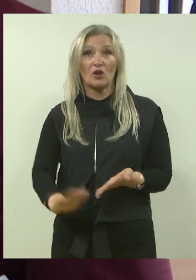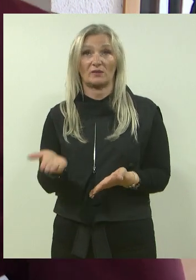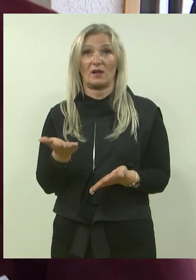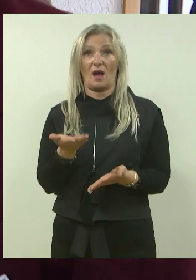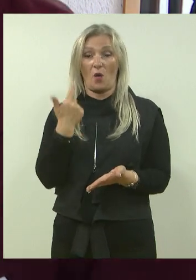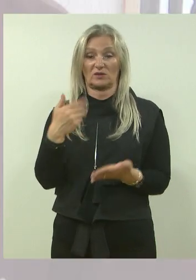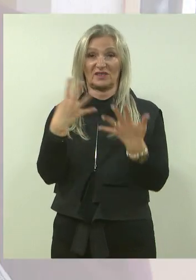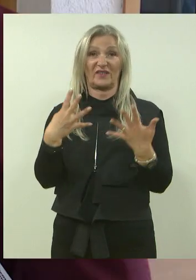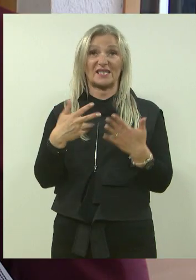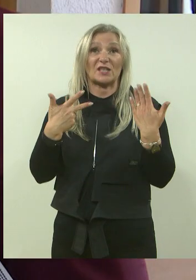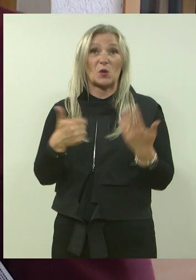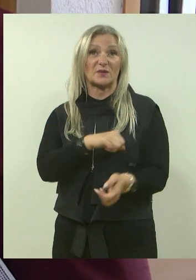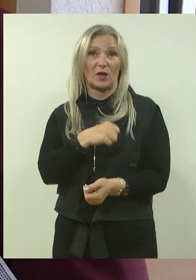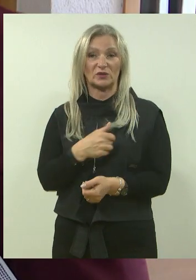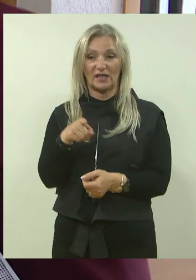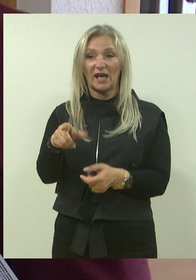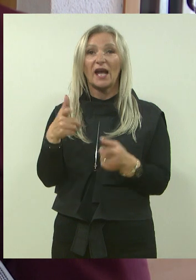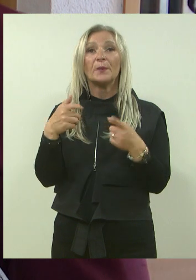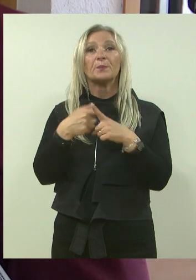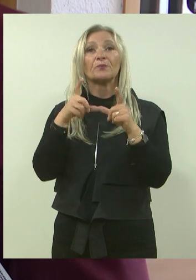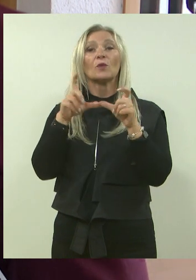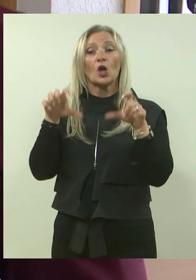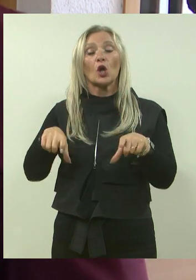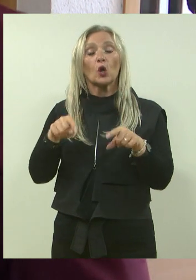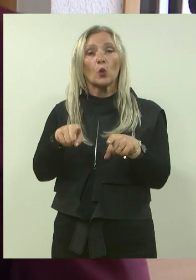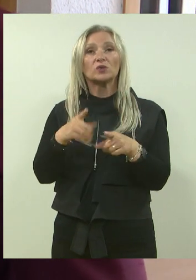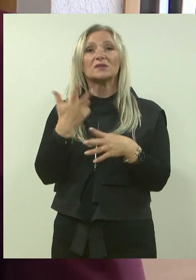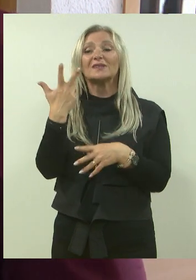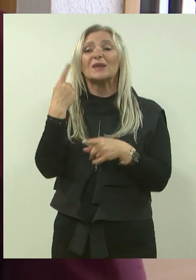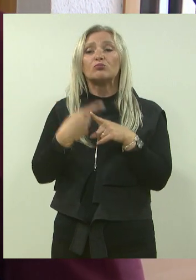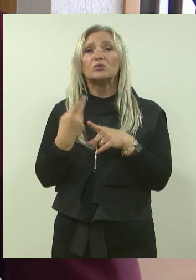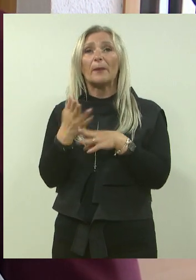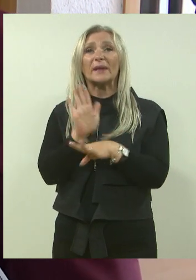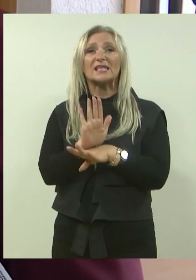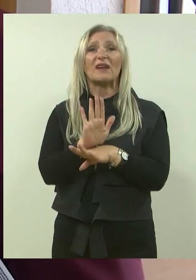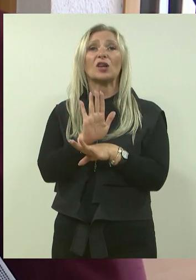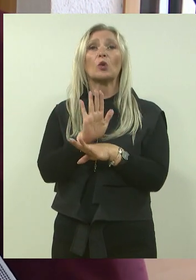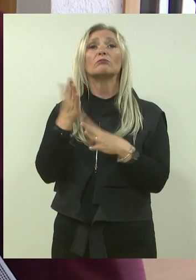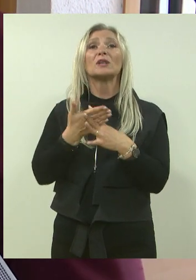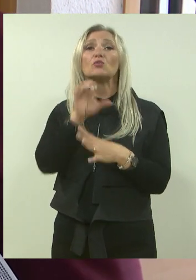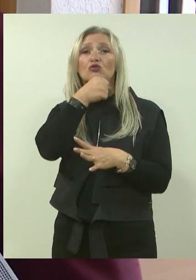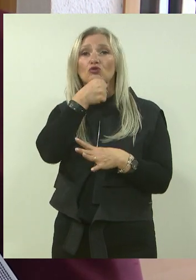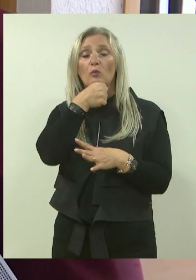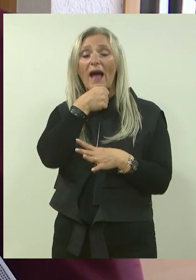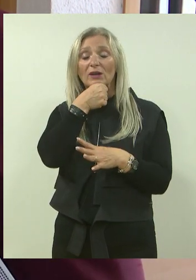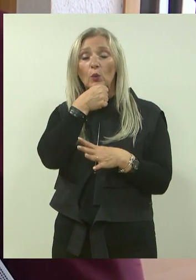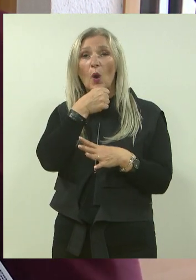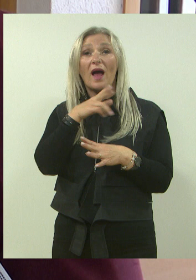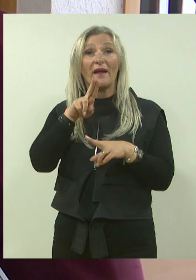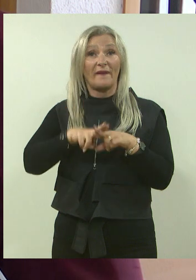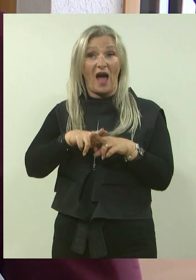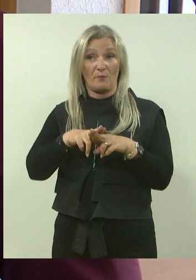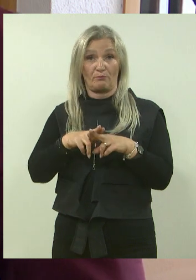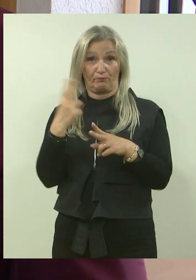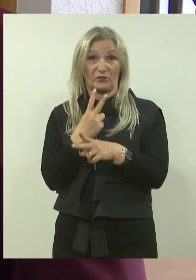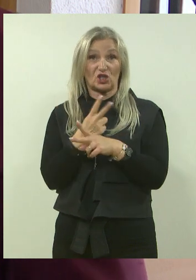postojio, 98. Kud Kaštel je 3 puta predstavljao Međimursku županiju na državnim smotrama, na Visu,